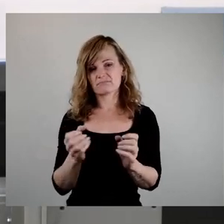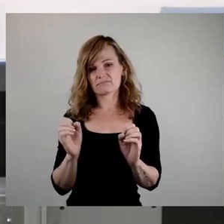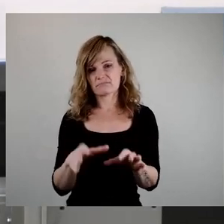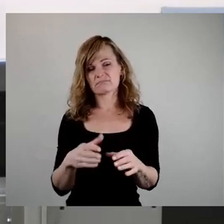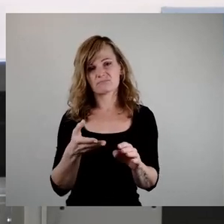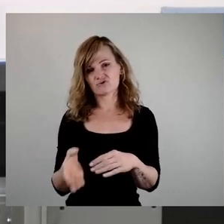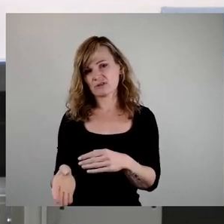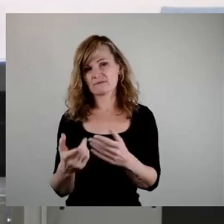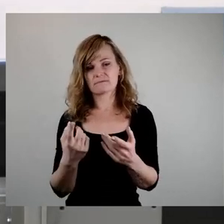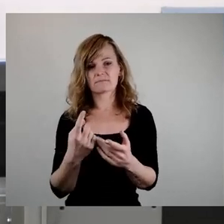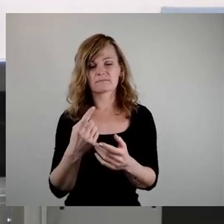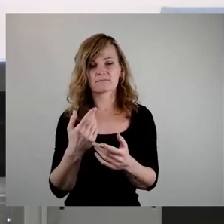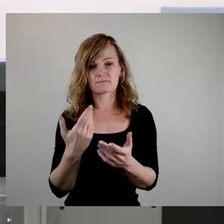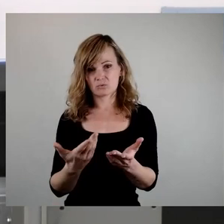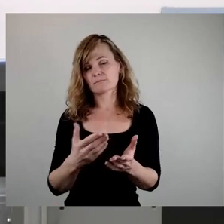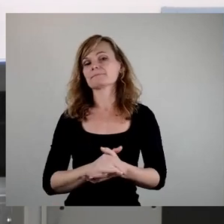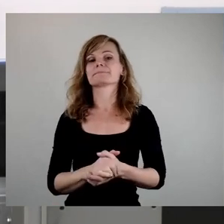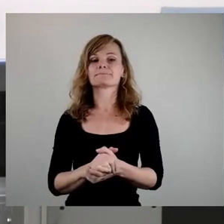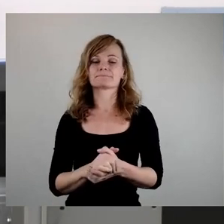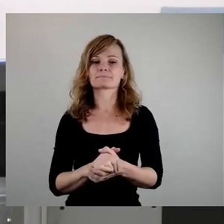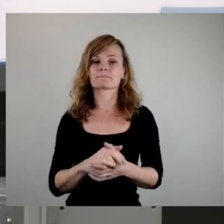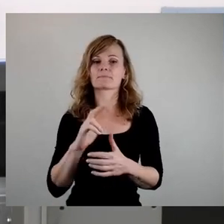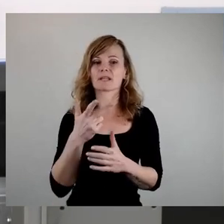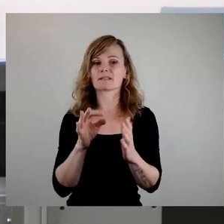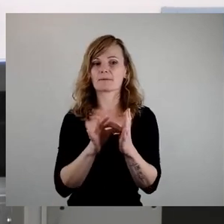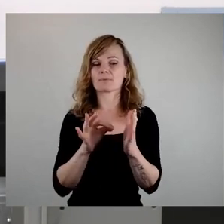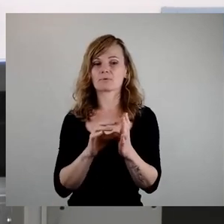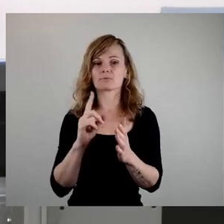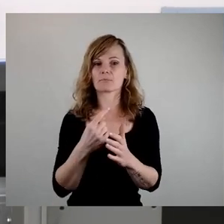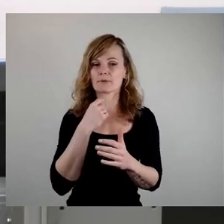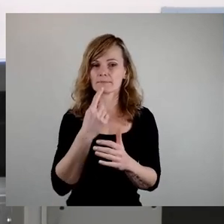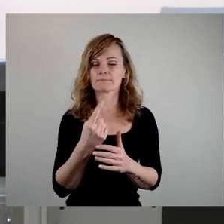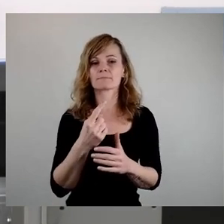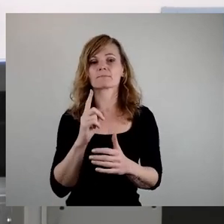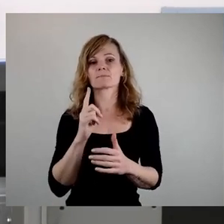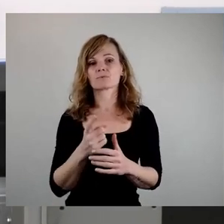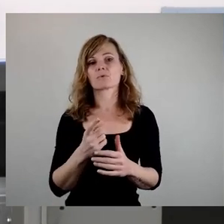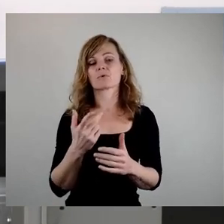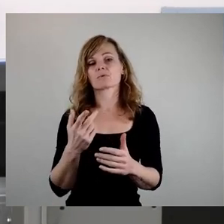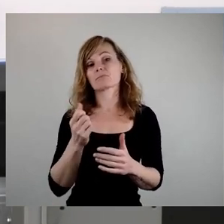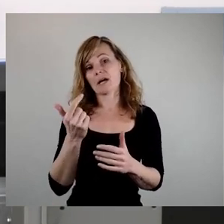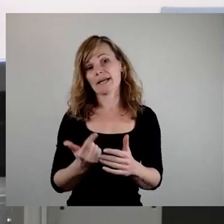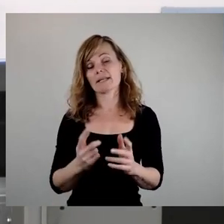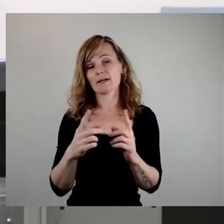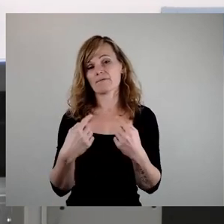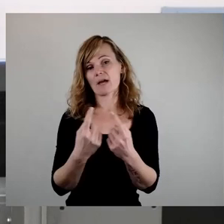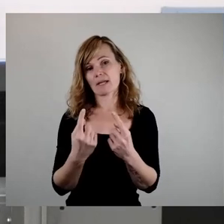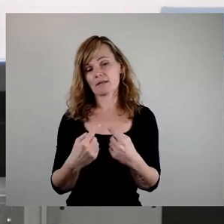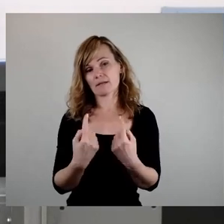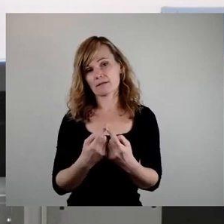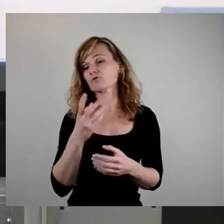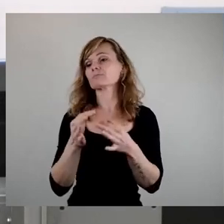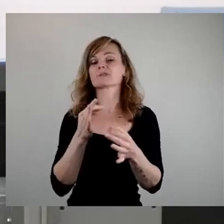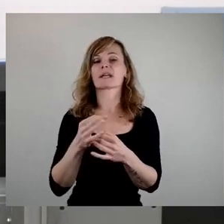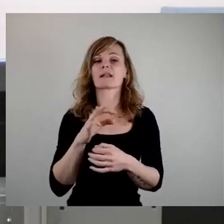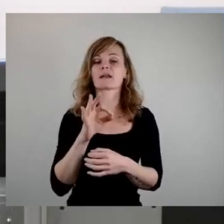eigenen Vereinsmitglieder. Ein dritter Punkt möchte ich nochmal bringen, dann, wir haben ja doch nochmal einige Vereine dann, also insbesondere Fortuna,